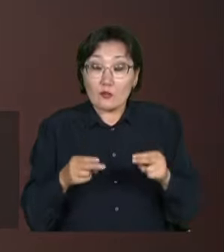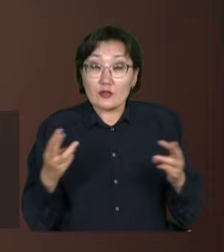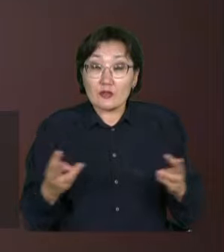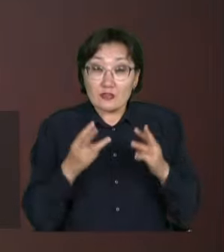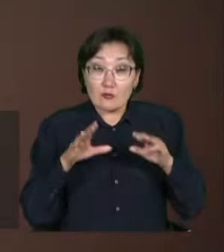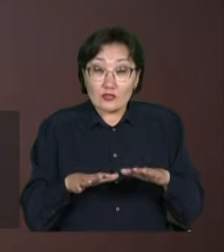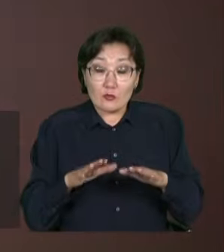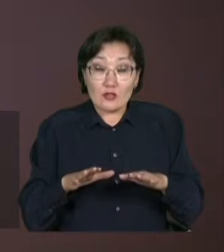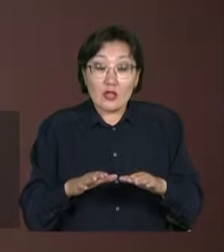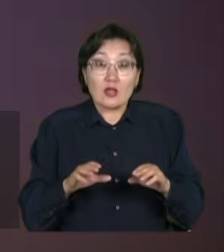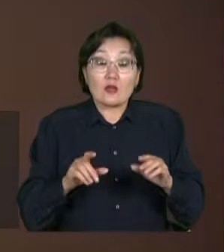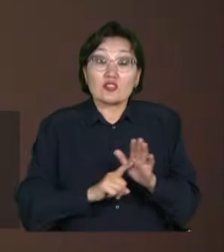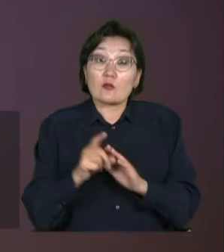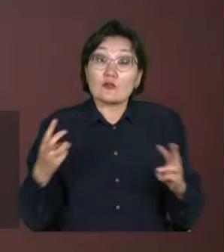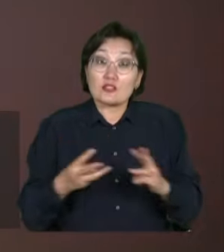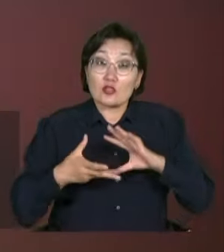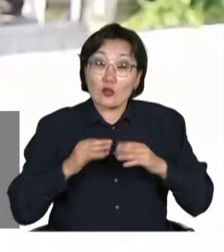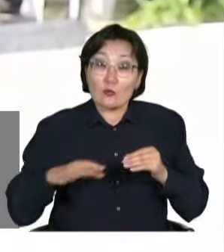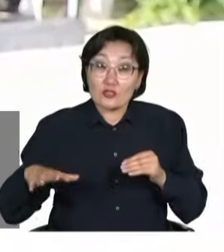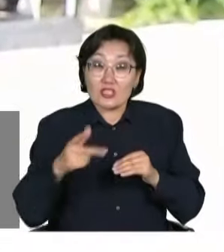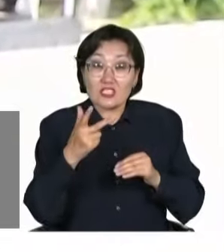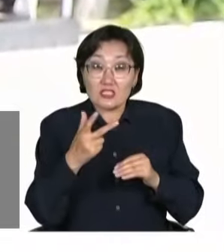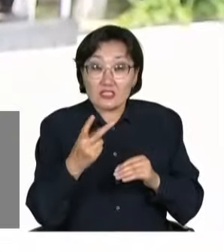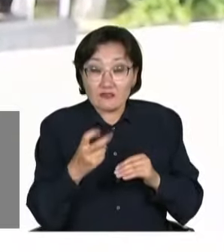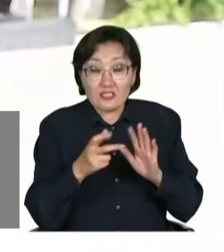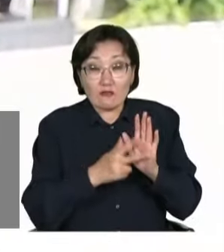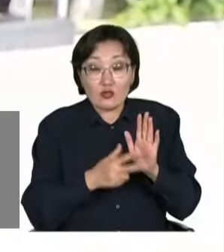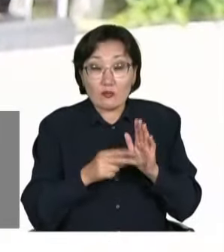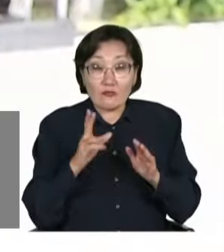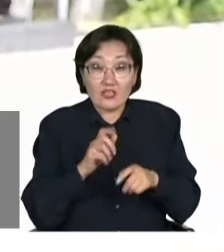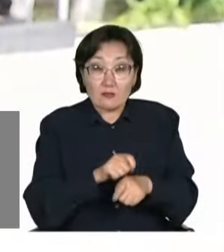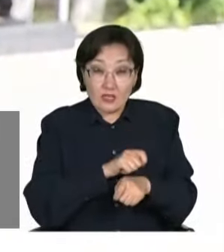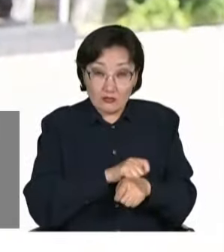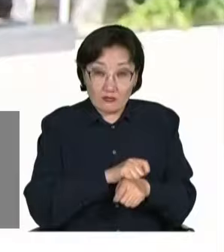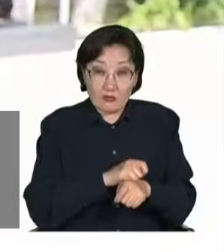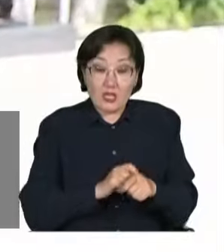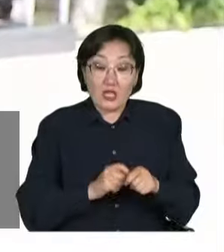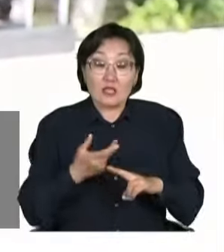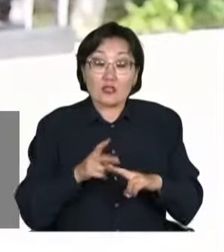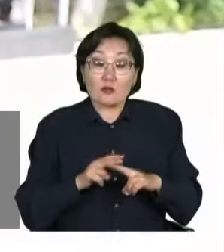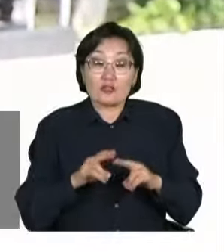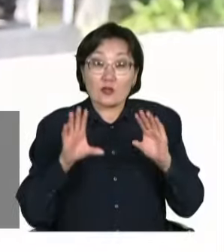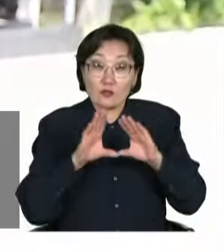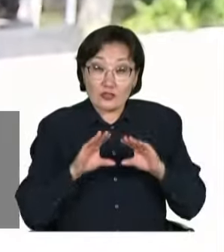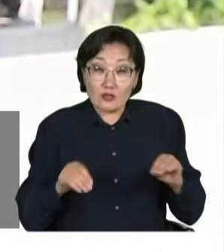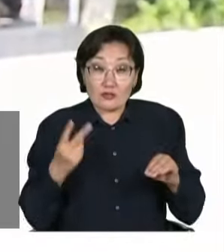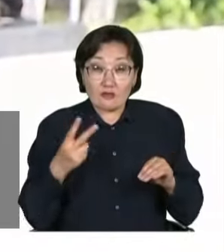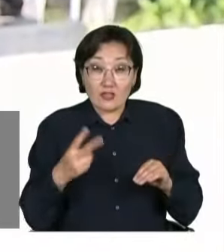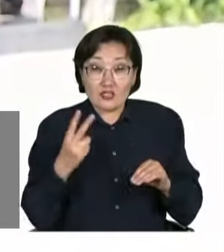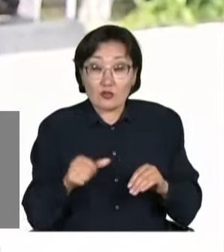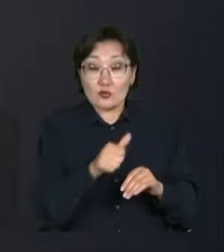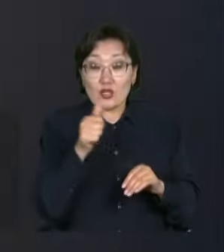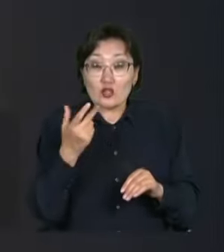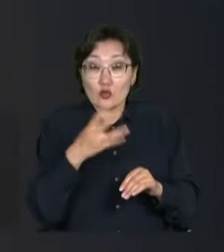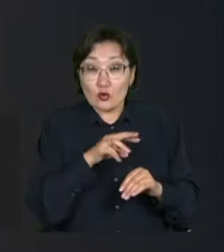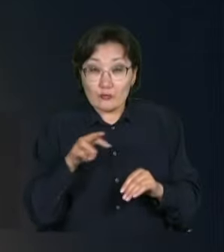что произошел пожар на общей площади 280 квадратных метров. Значит, ликвидация у нас была 22 часа 40